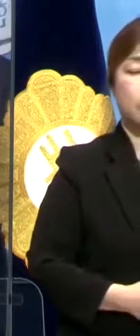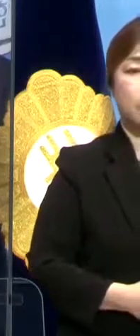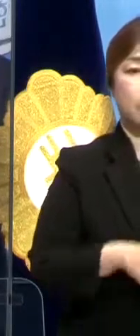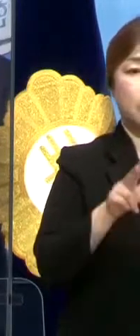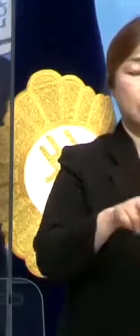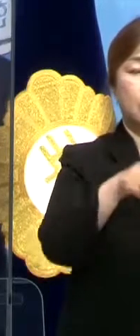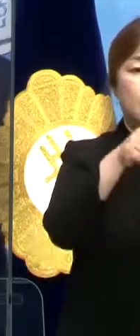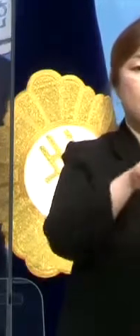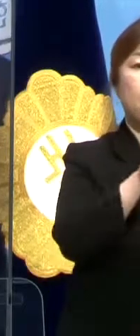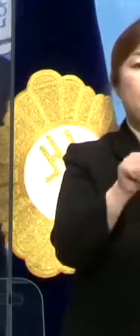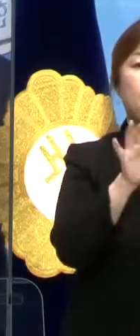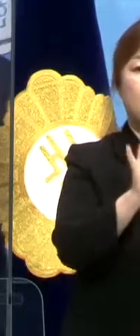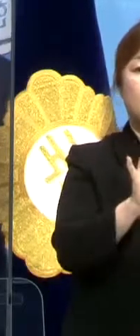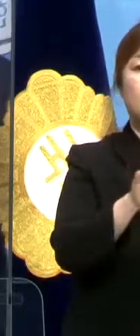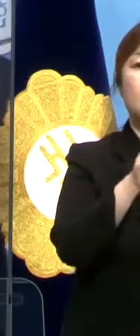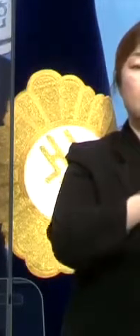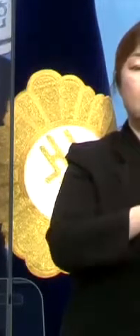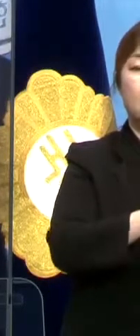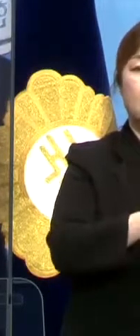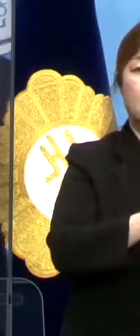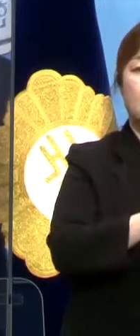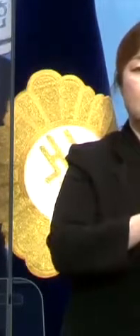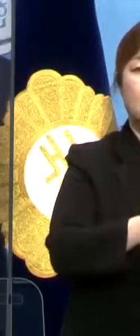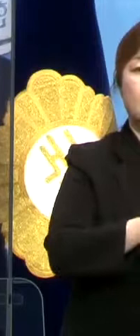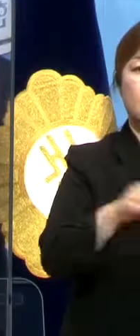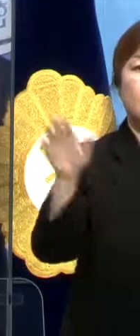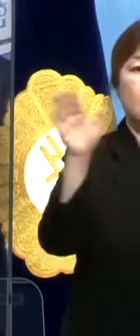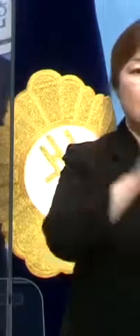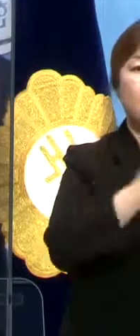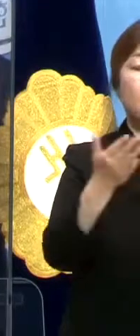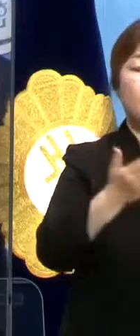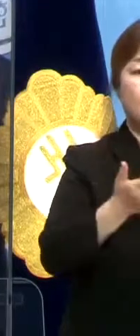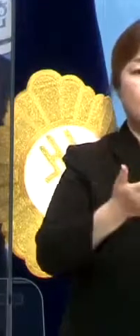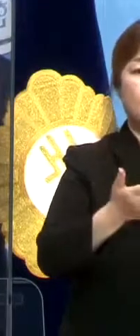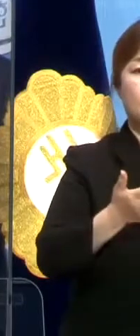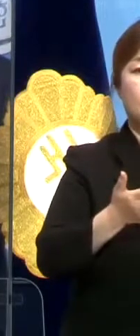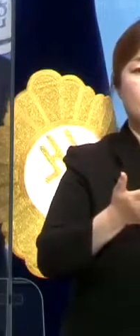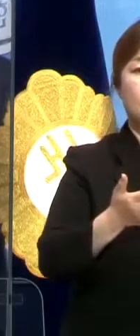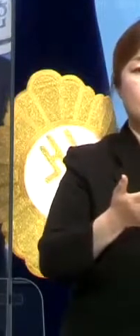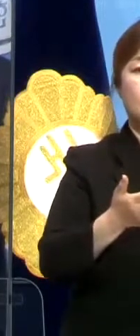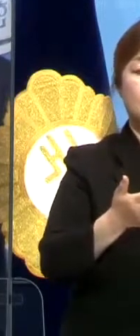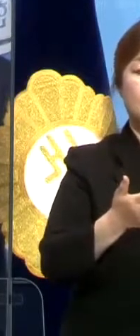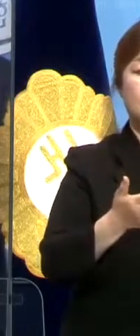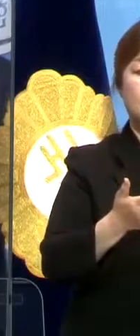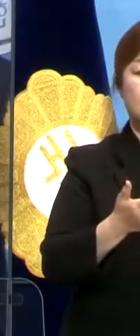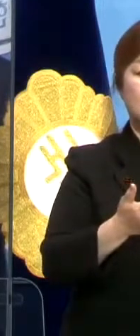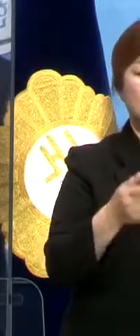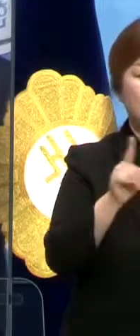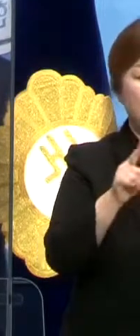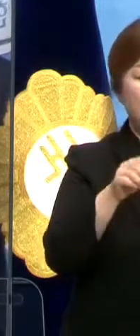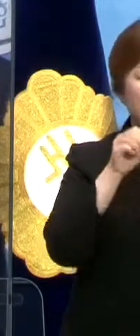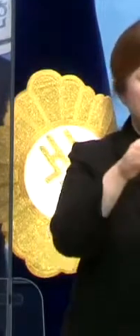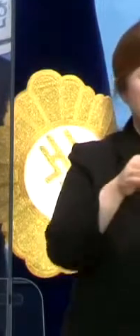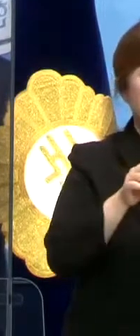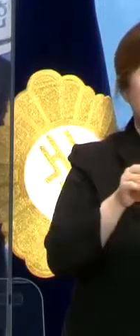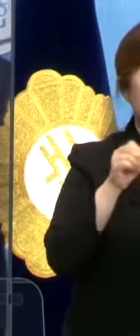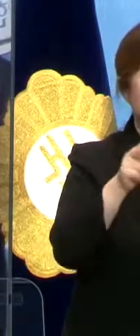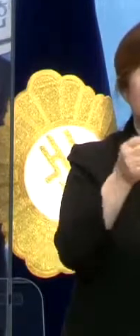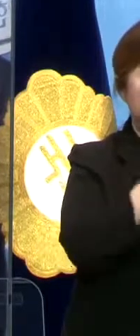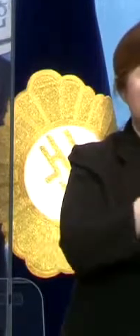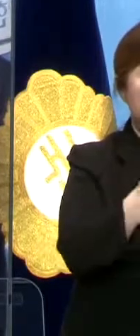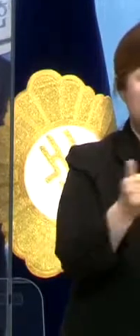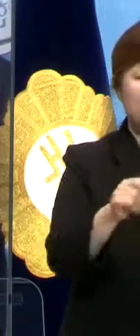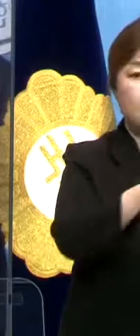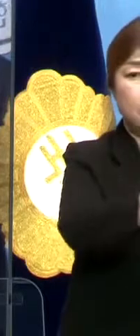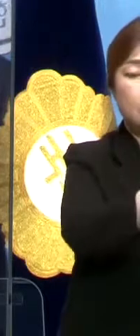지금 국 탕 측은 으 이 야간 노동 뭐 택배배송 하시는 분들에